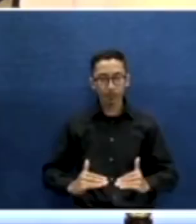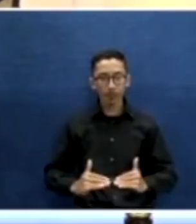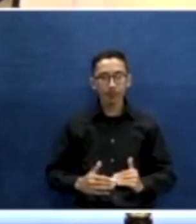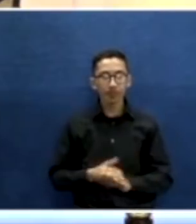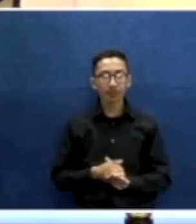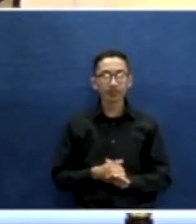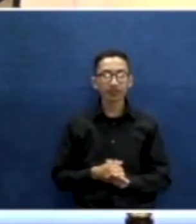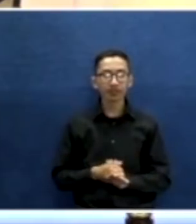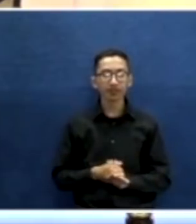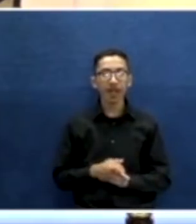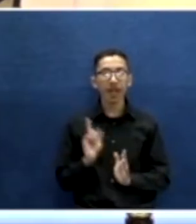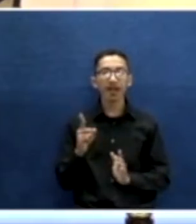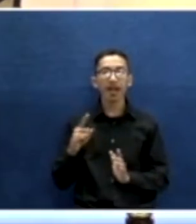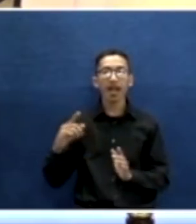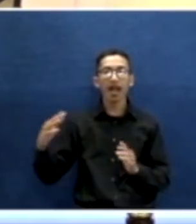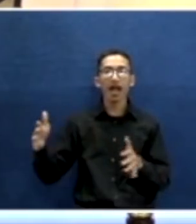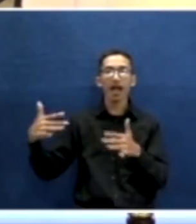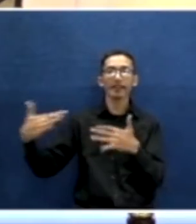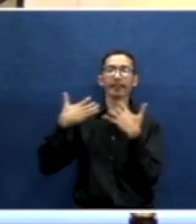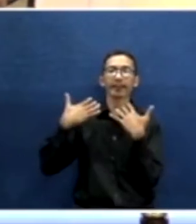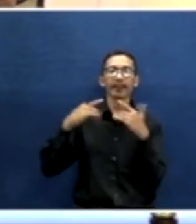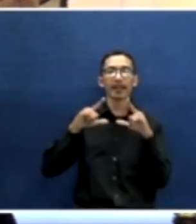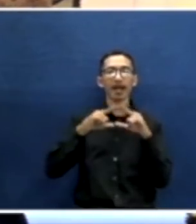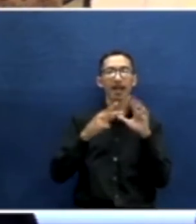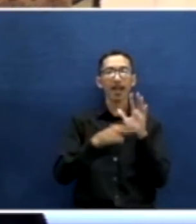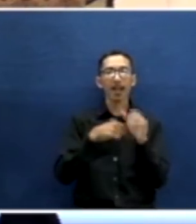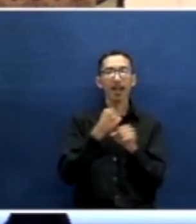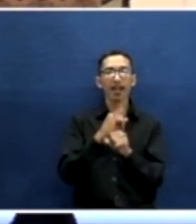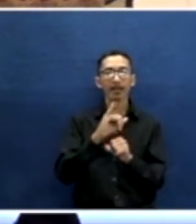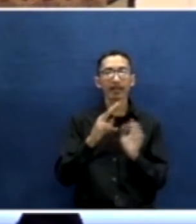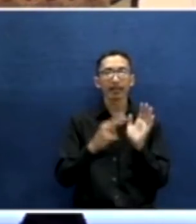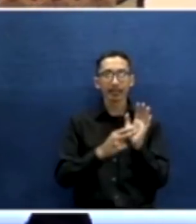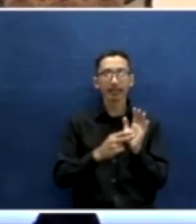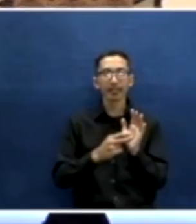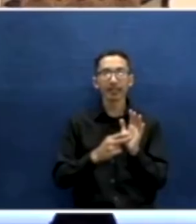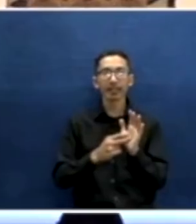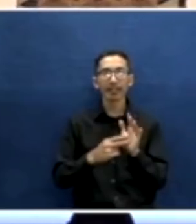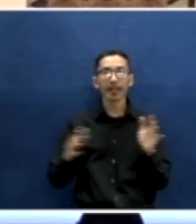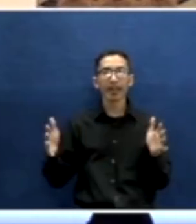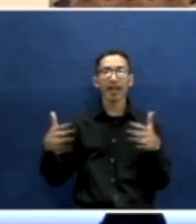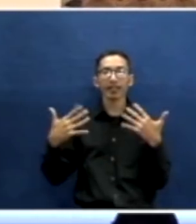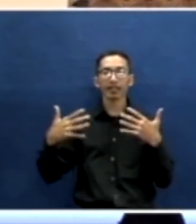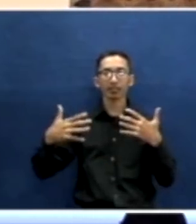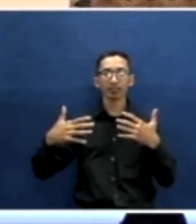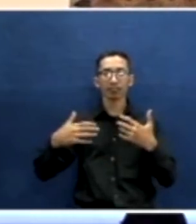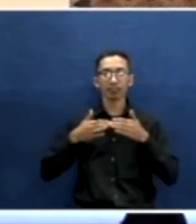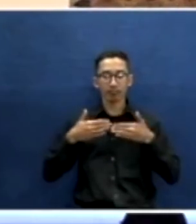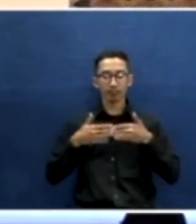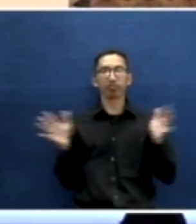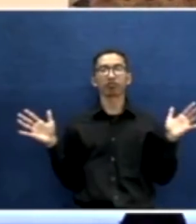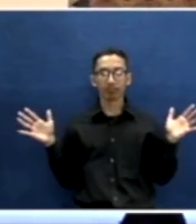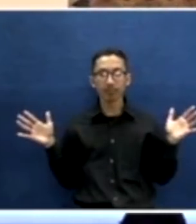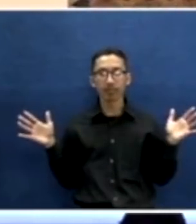tapi Umar tidak tahu kalau tersingkapnya aurat budak tersebut itu karena angin dikiranya budak tersebut memperlihatkan aurat